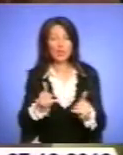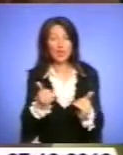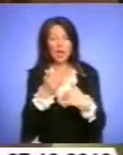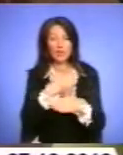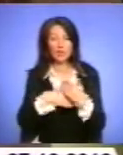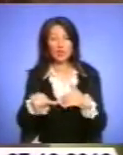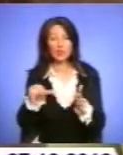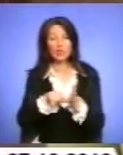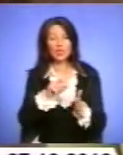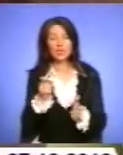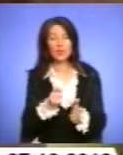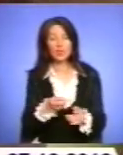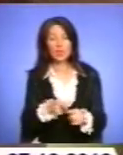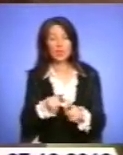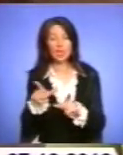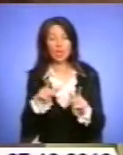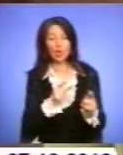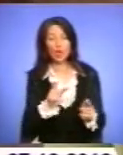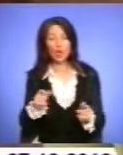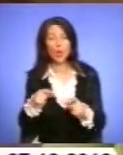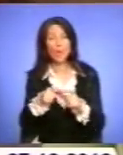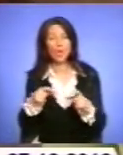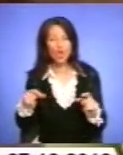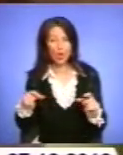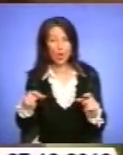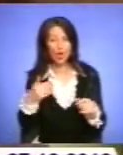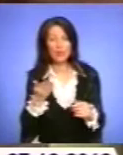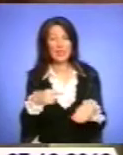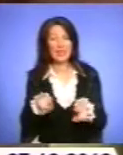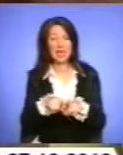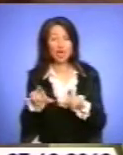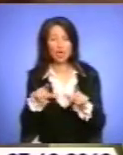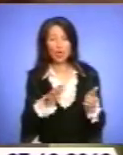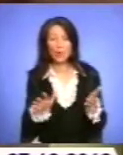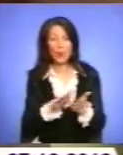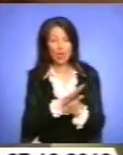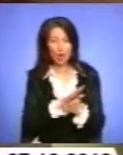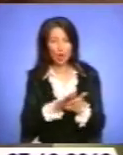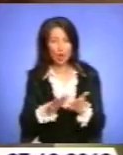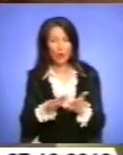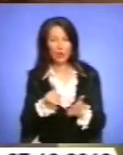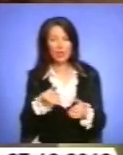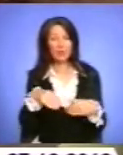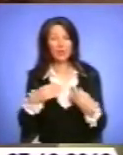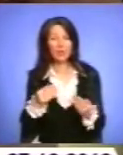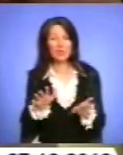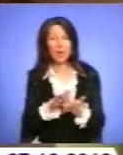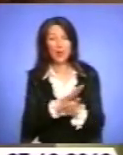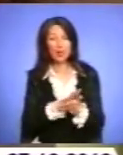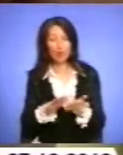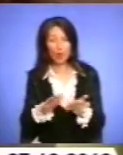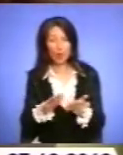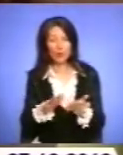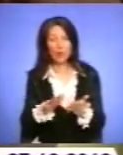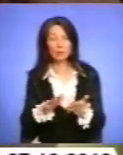і учасників війни, які їдуть люди, які їдуть по талонах. Вони також їдуть безкоштовно і їм надається безкоштовно,